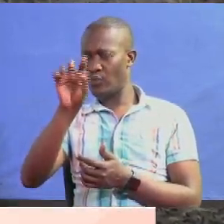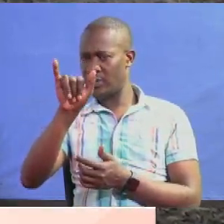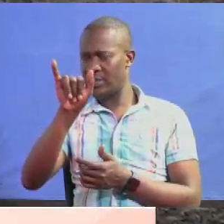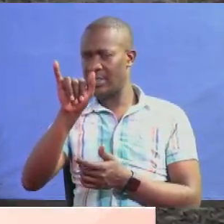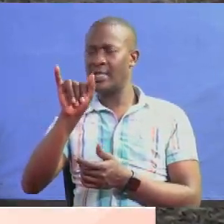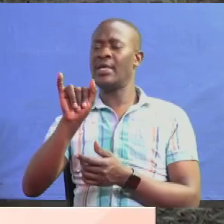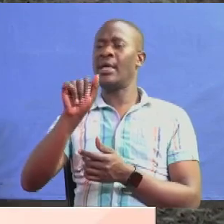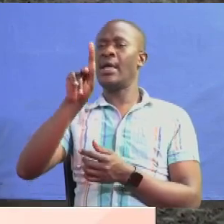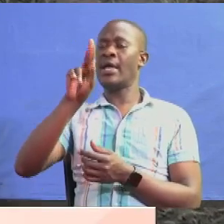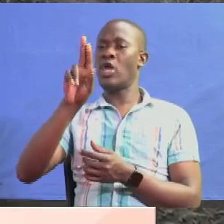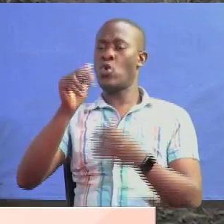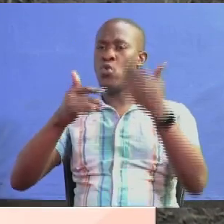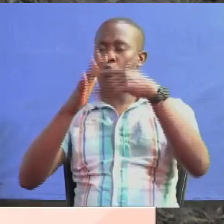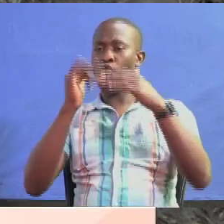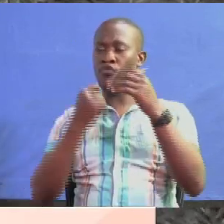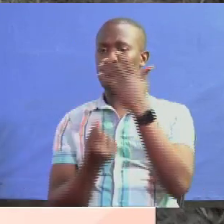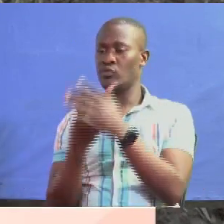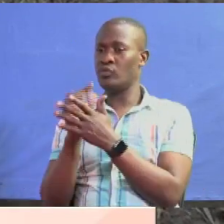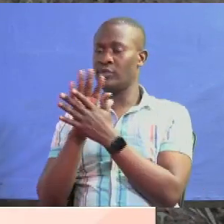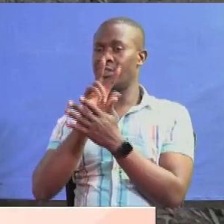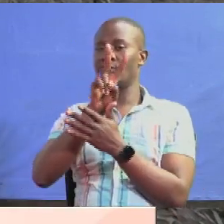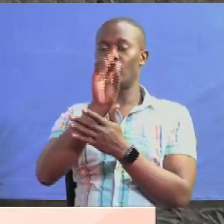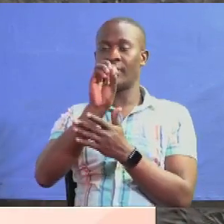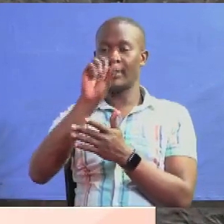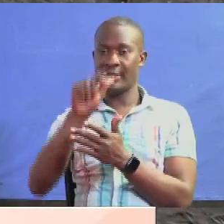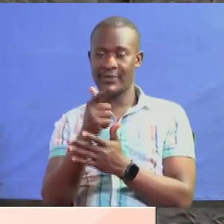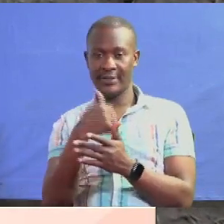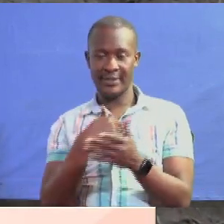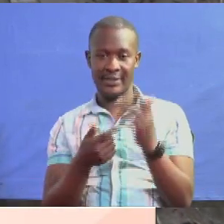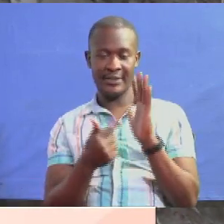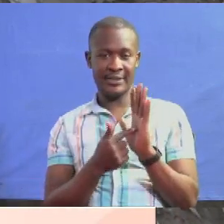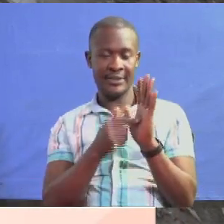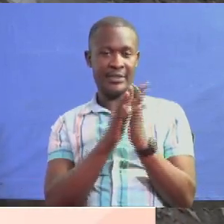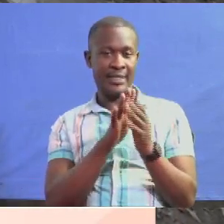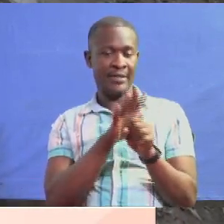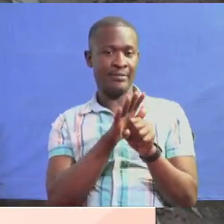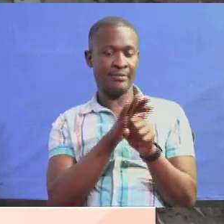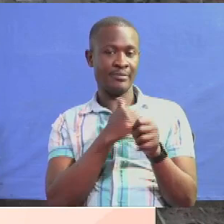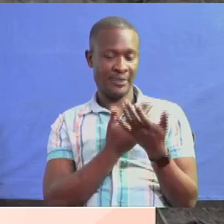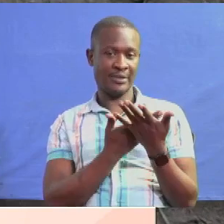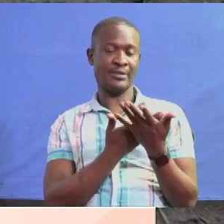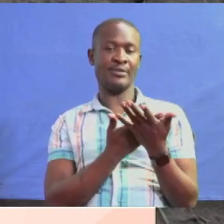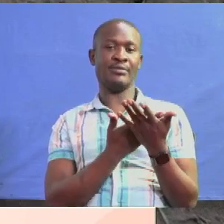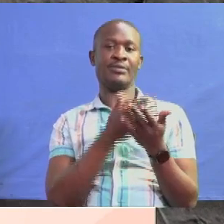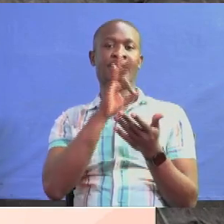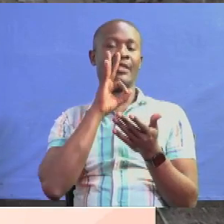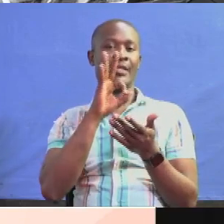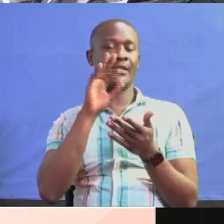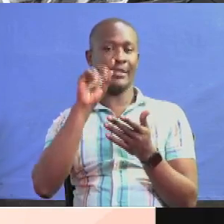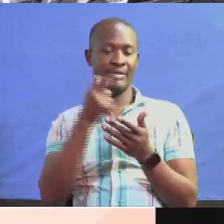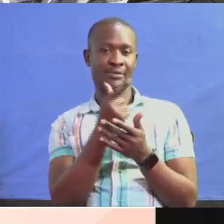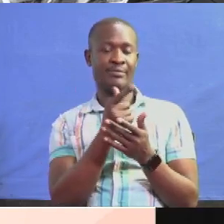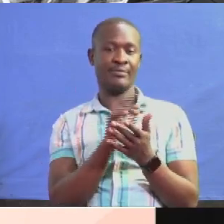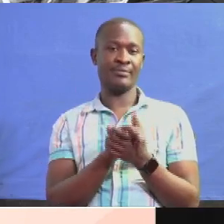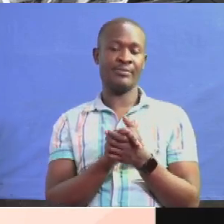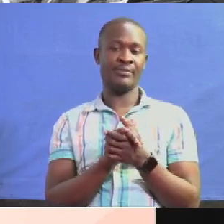chuo kikuu cha Kenyatta kimepanda zaidi ya miti 20,000 ukijumuisha zaidi ya miche 3,000 iliyopandwa leo Nairobi.